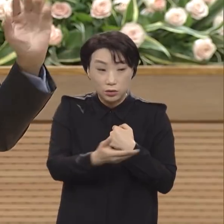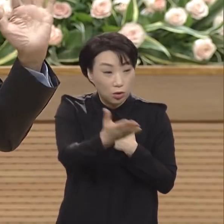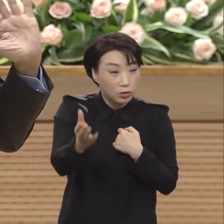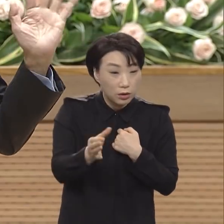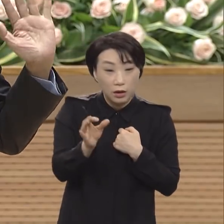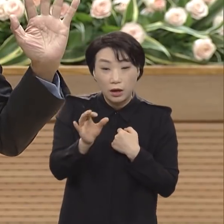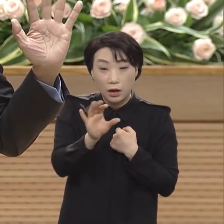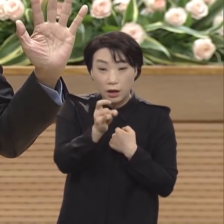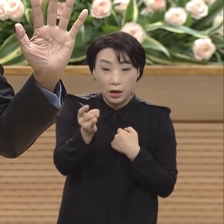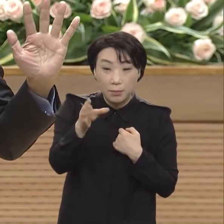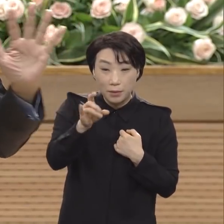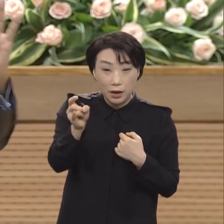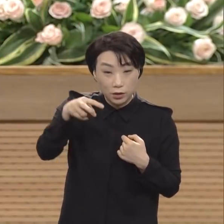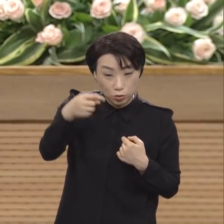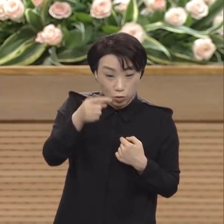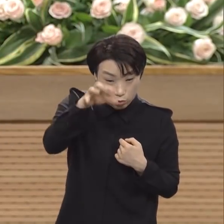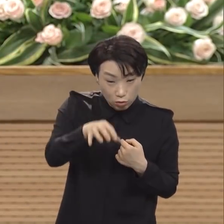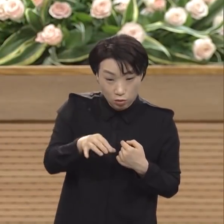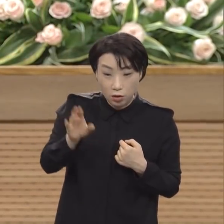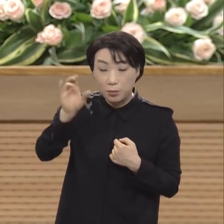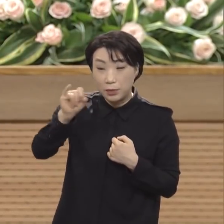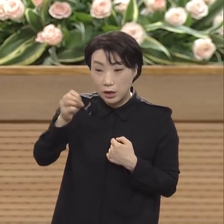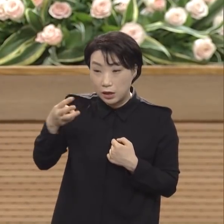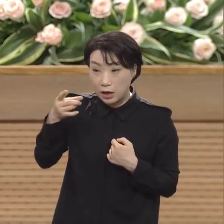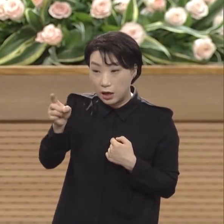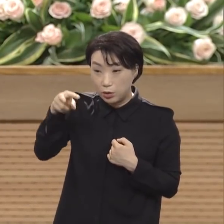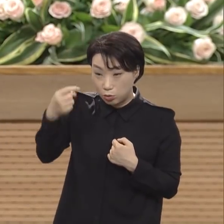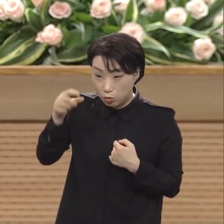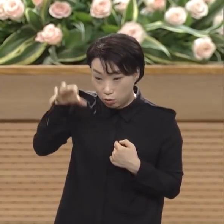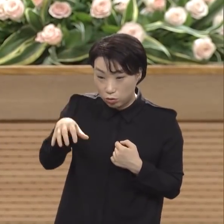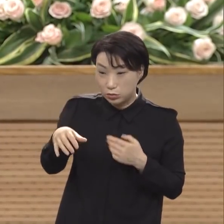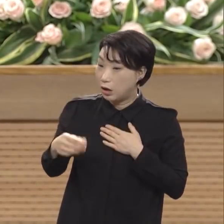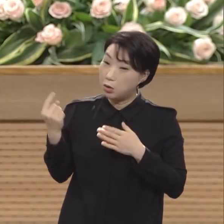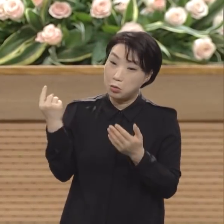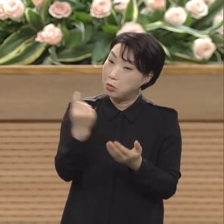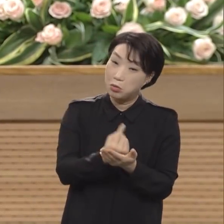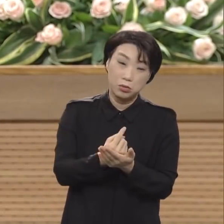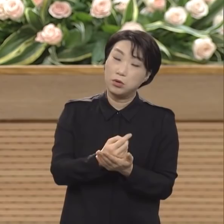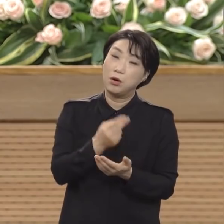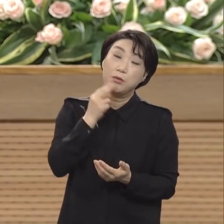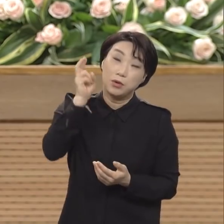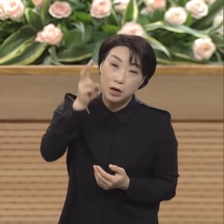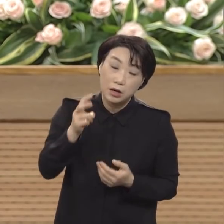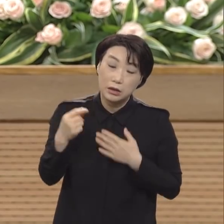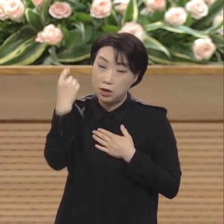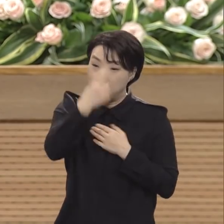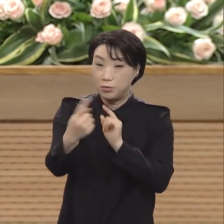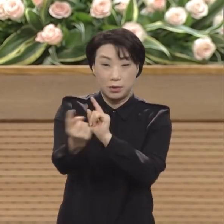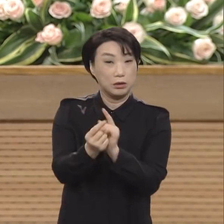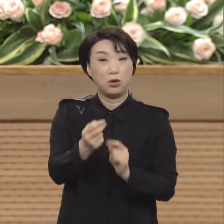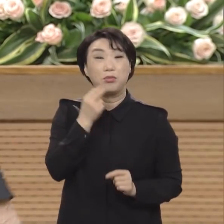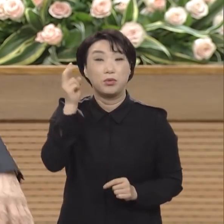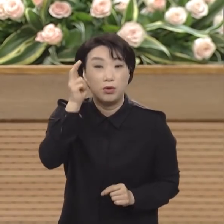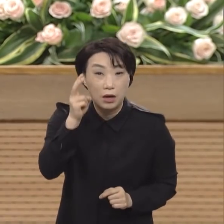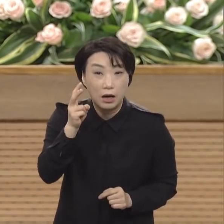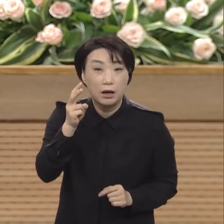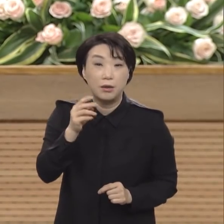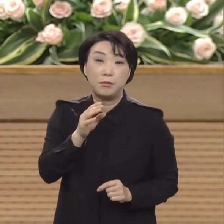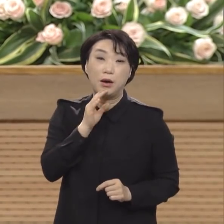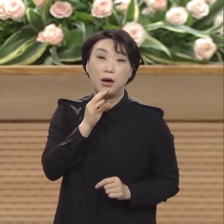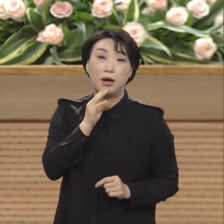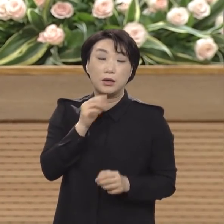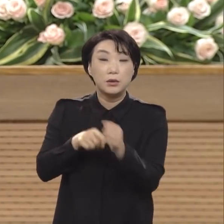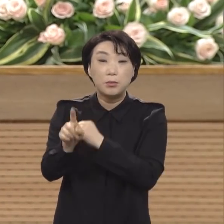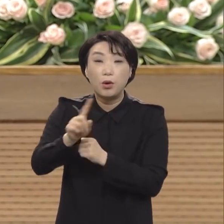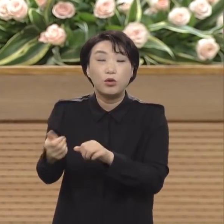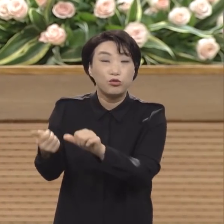밀레도에 올 길이 없어. 다시는 내 얼굴을 보지 못할 거야 라고 말할 때 바울의